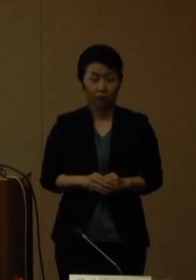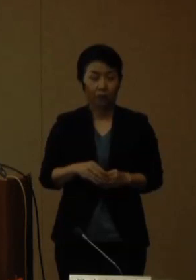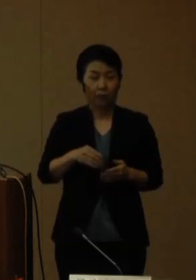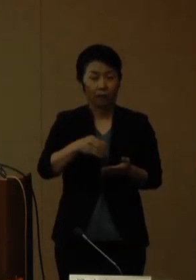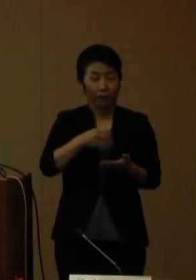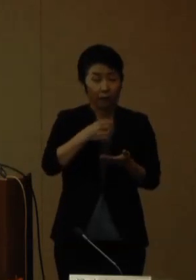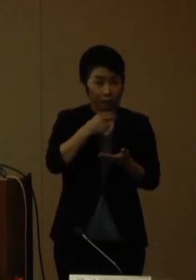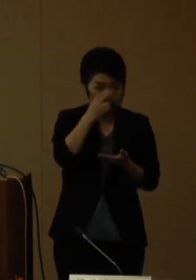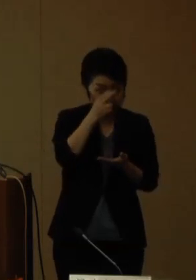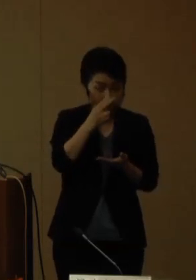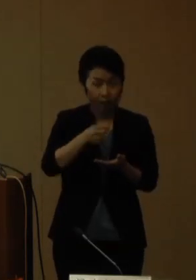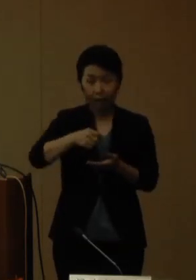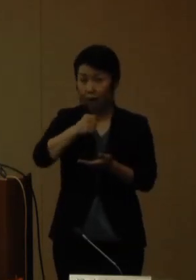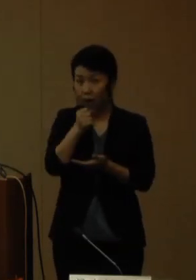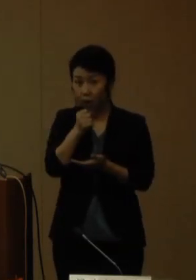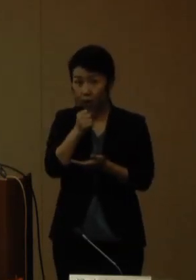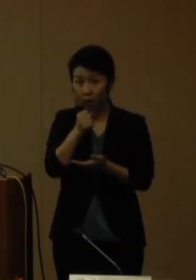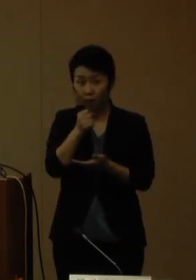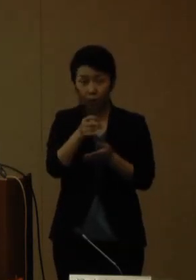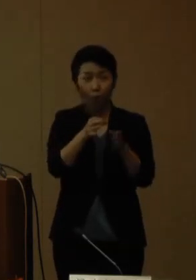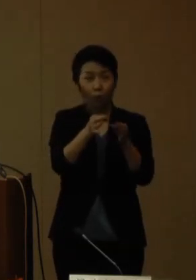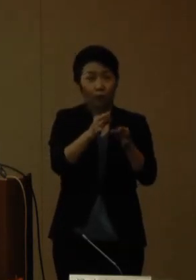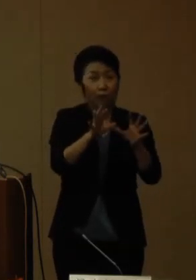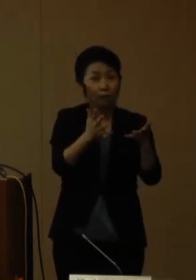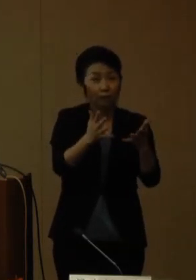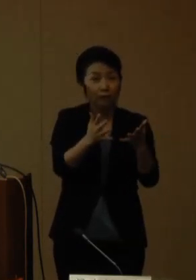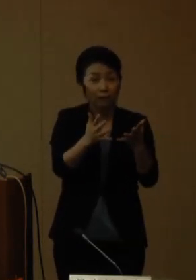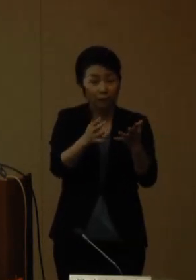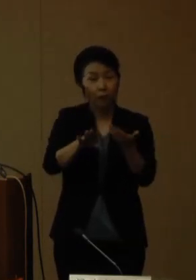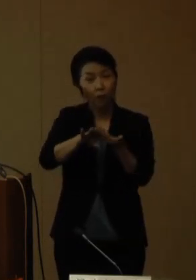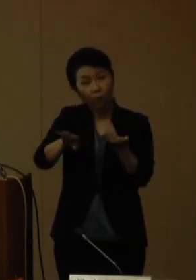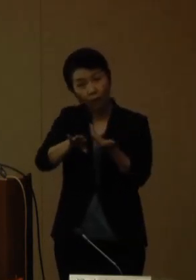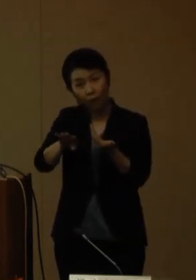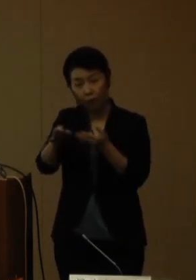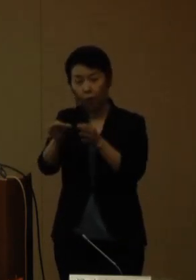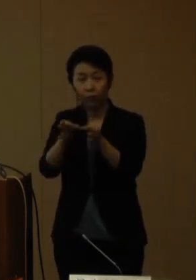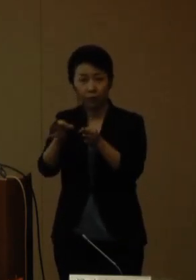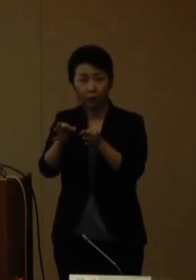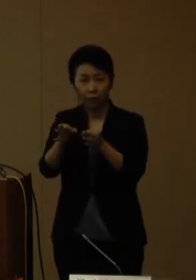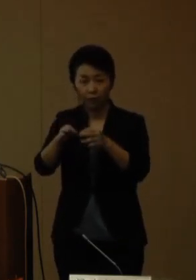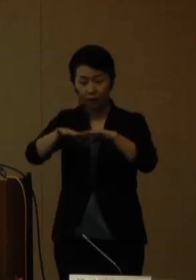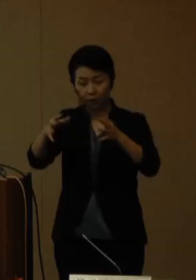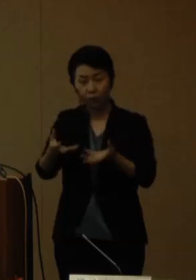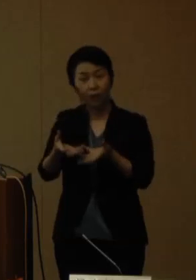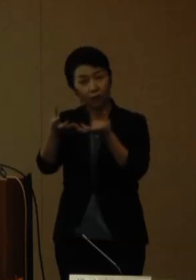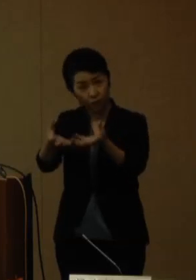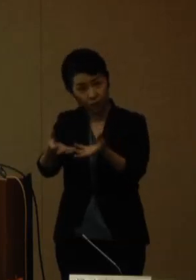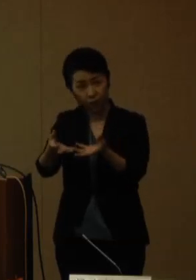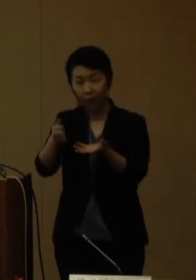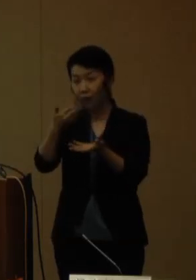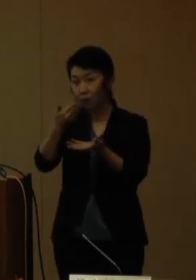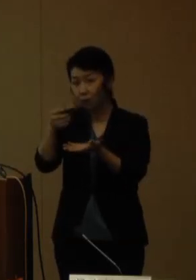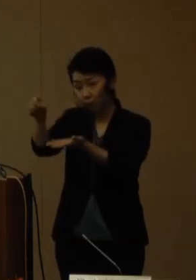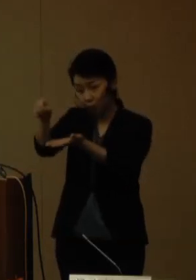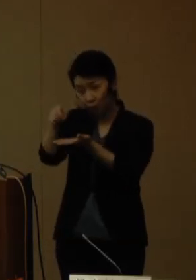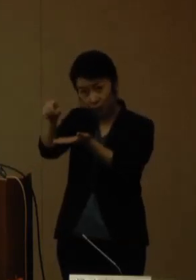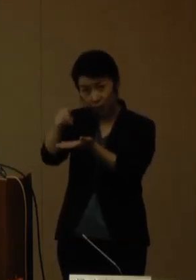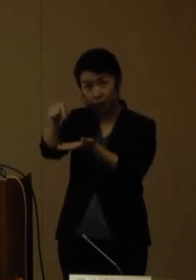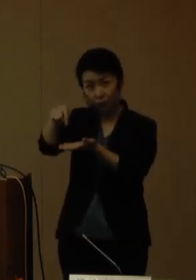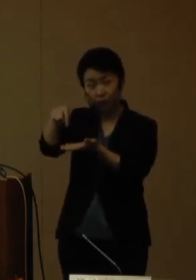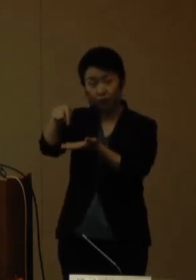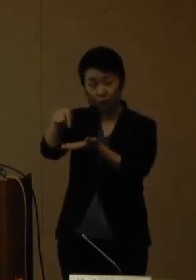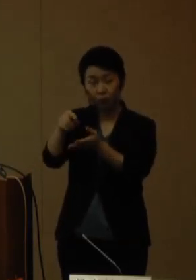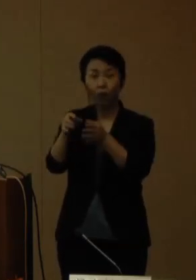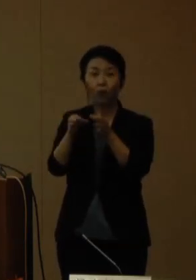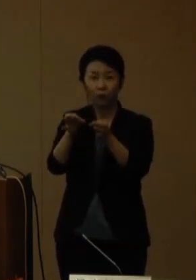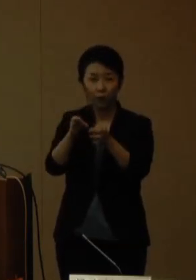ラオケ設備の提供をしない場合や、それ以外の宅配やテイクアウトを除いた飲食店につきましては20時ま